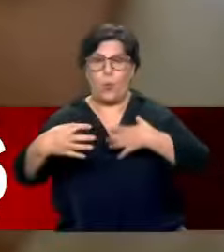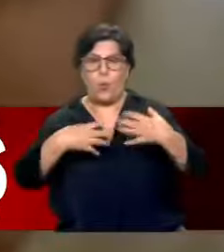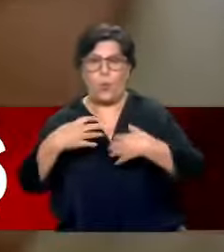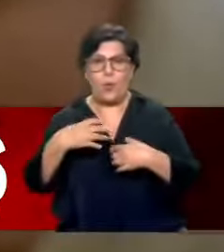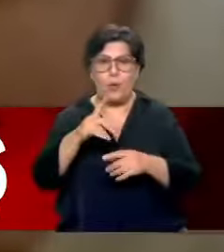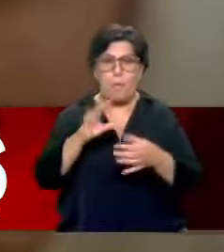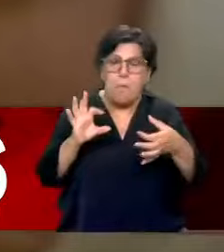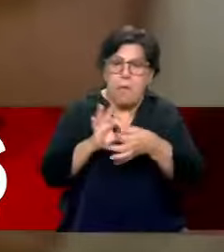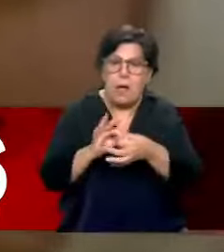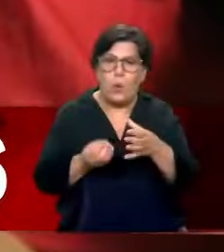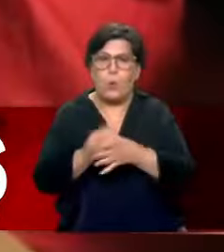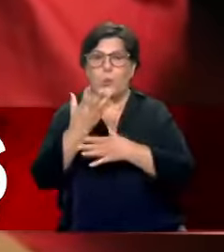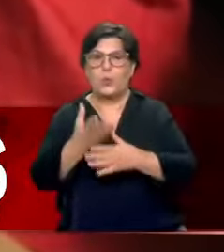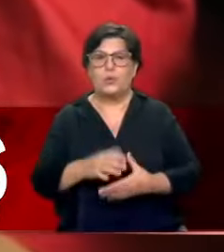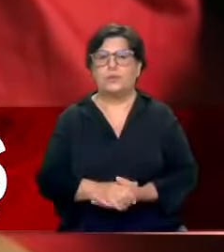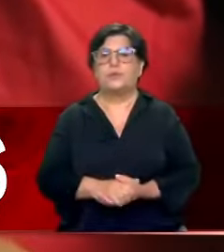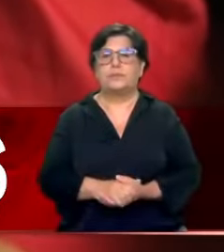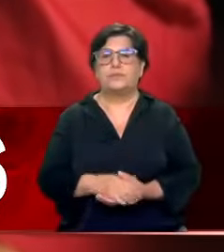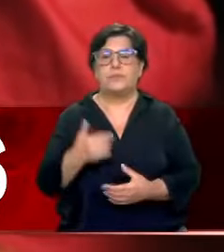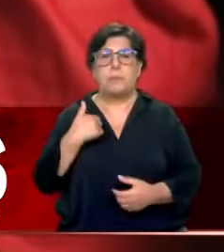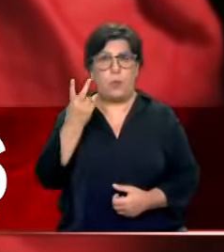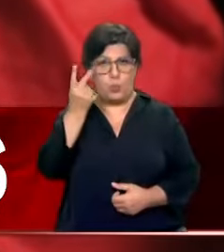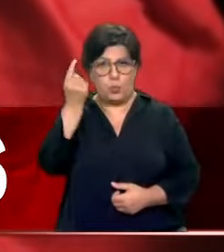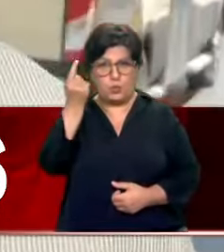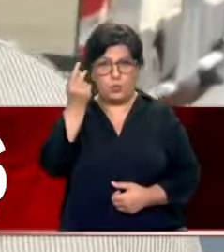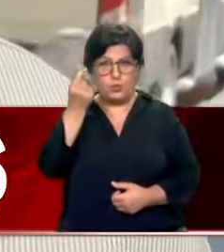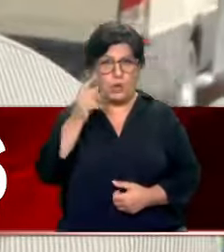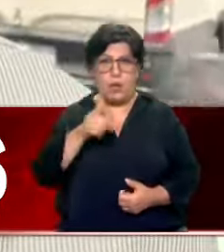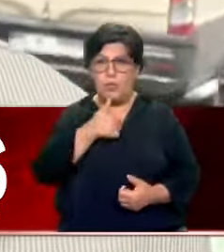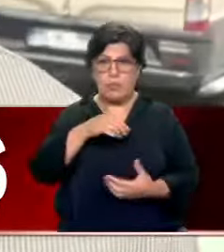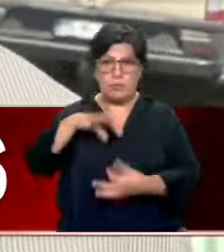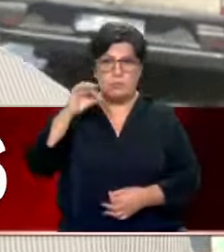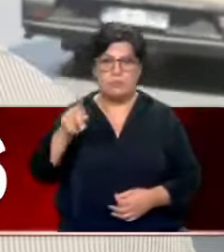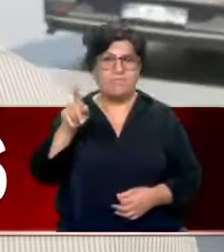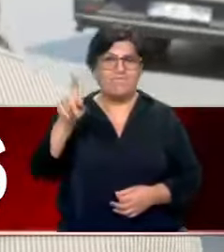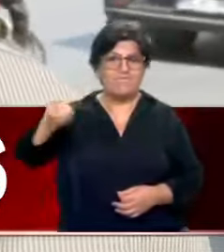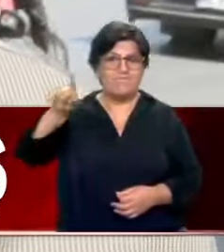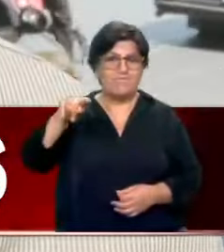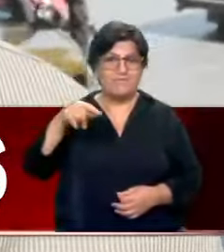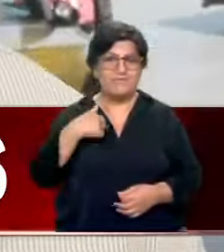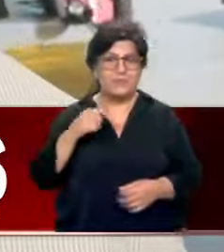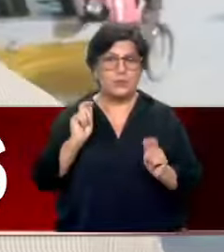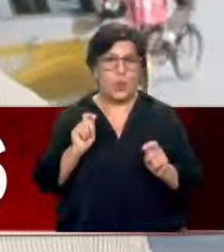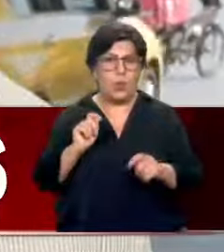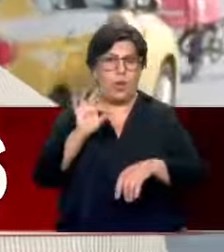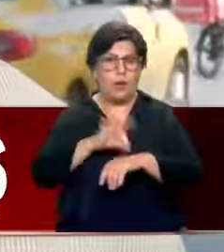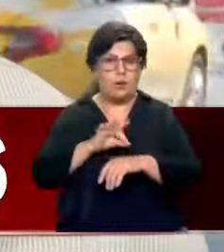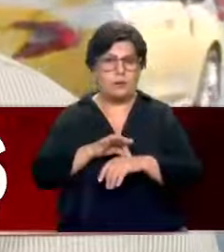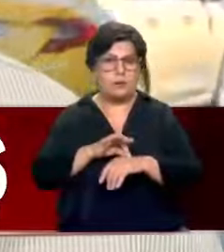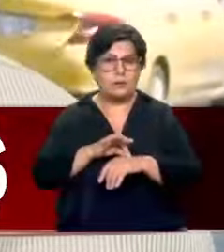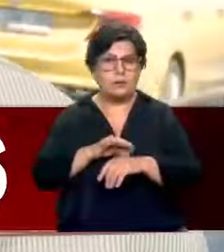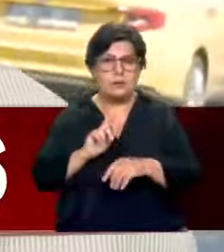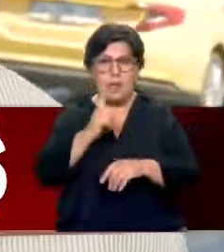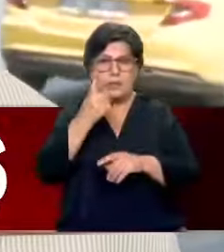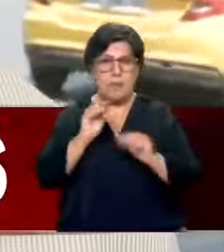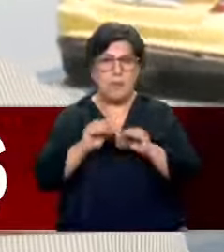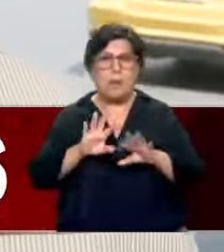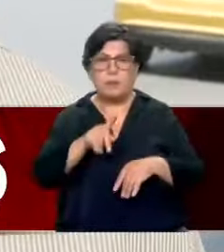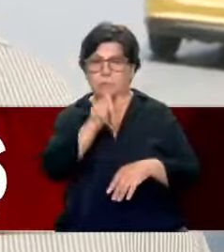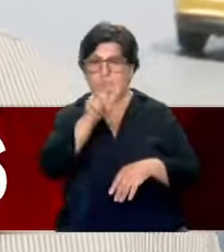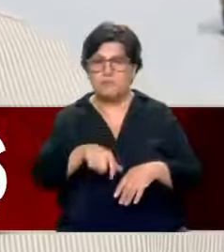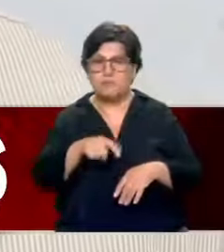Senin kardeşin mi var? Ha, var. Ben unutulacak adam mıyım be? Orada özellikle zor anlarında hiçbir zaman yalnız bırakmamıştı